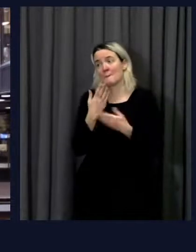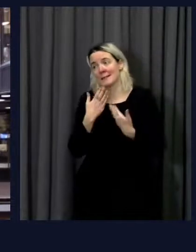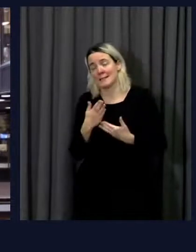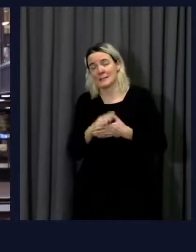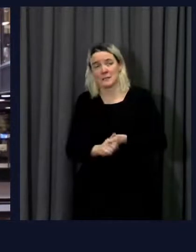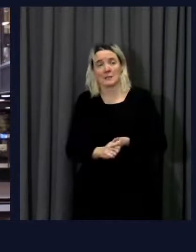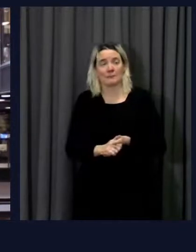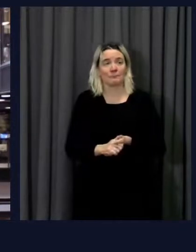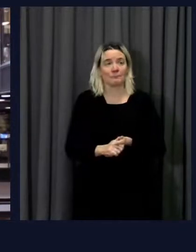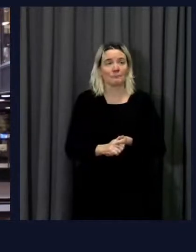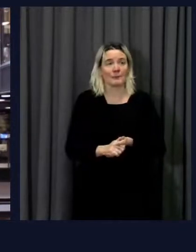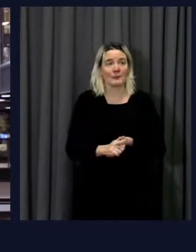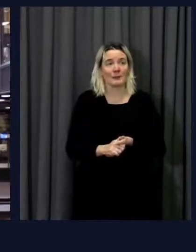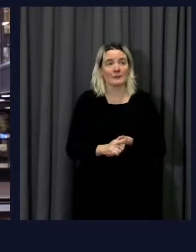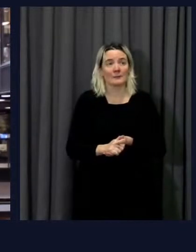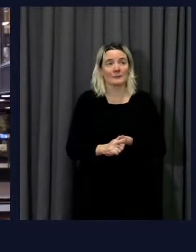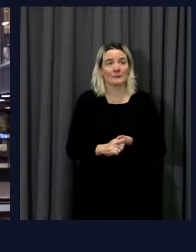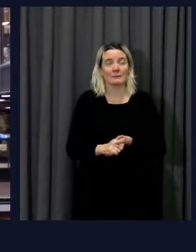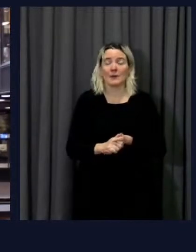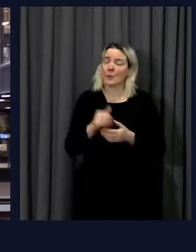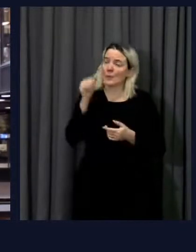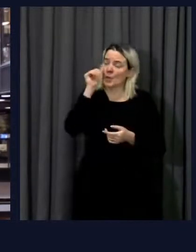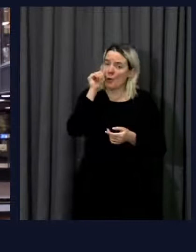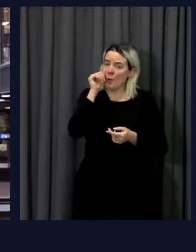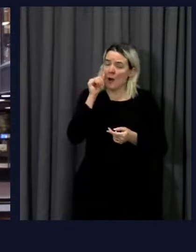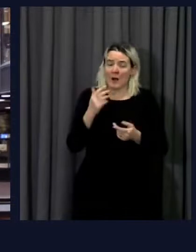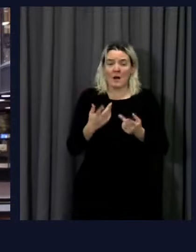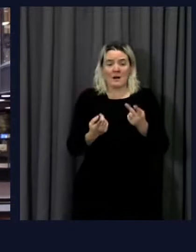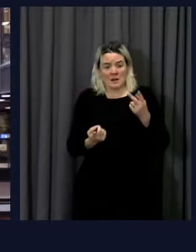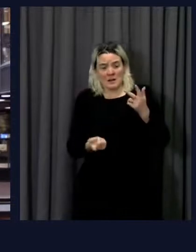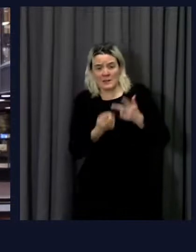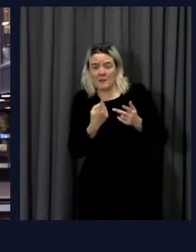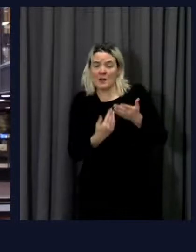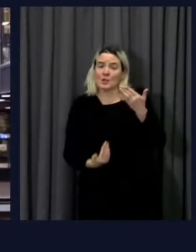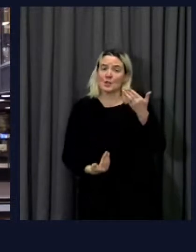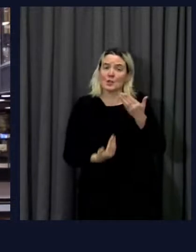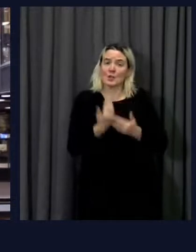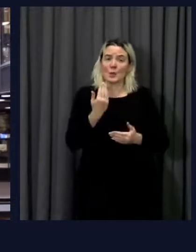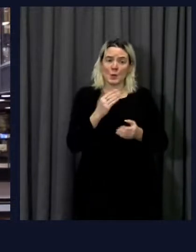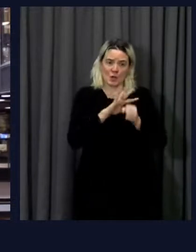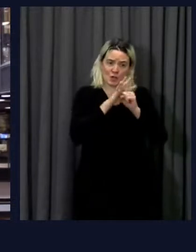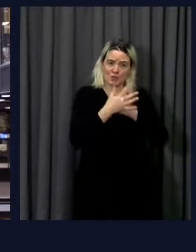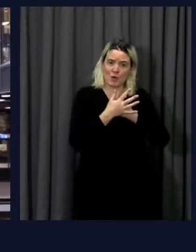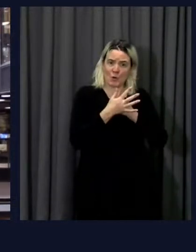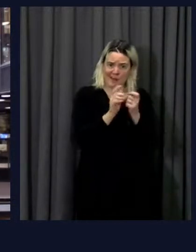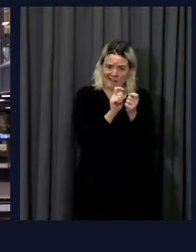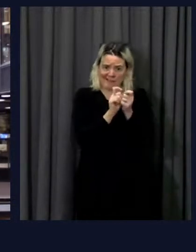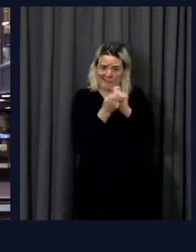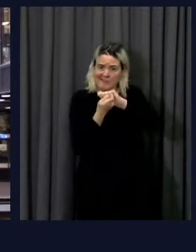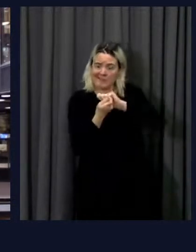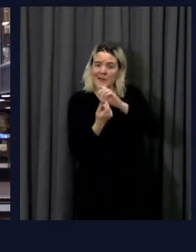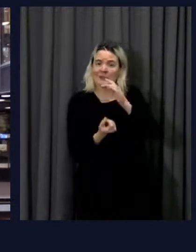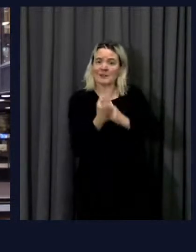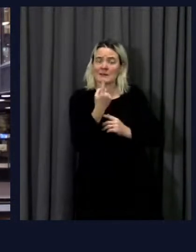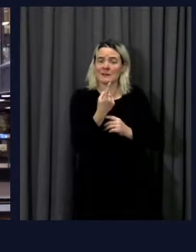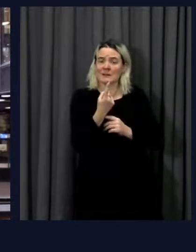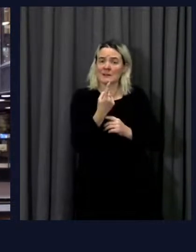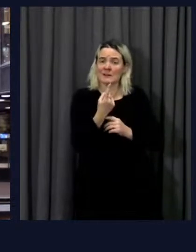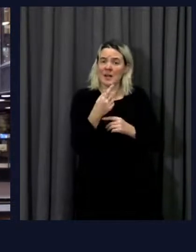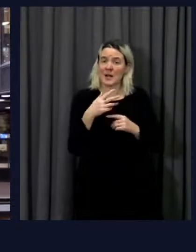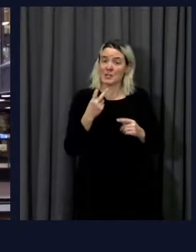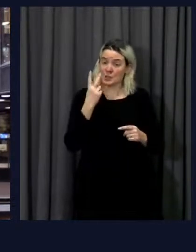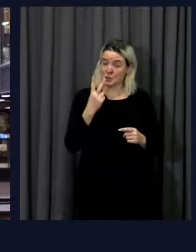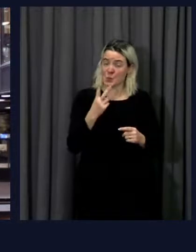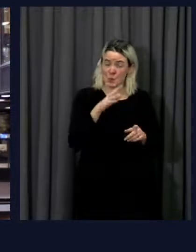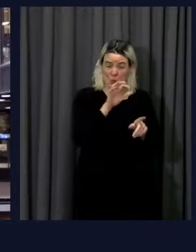please. We know that another new variant of coronavirus has been discovered, including two cases identified in